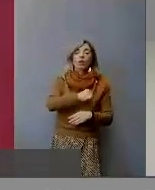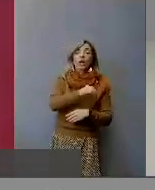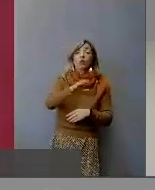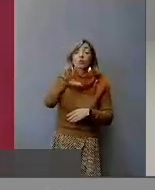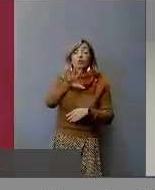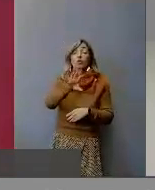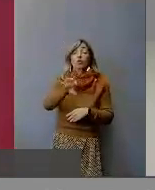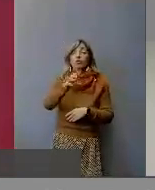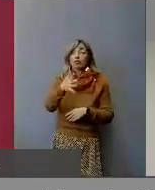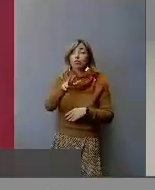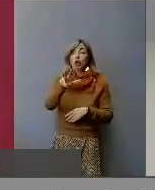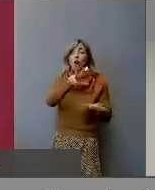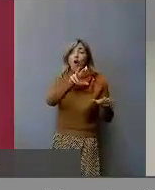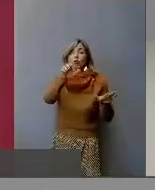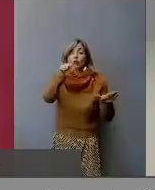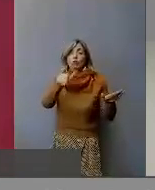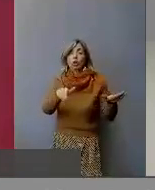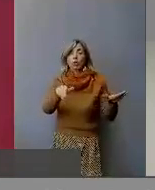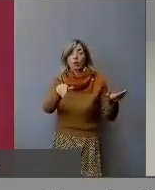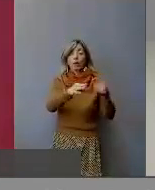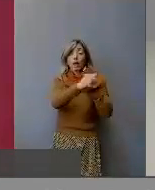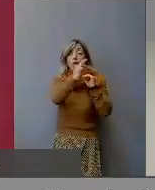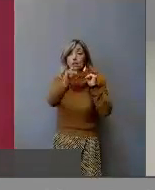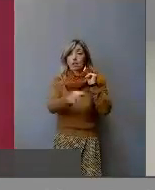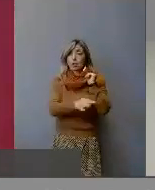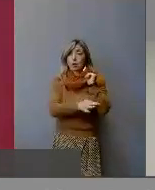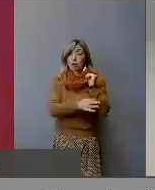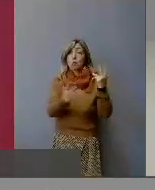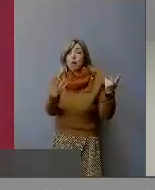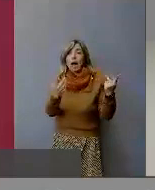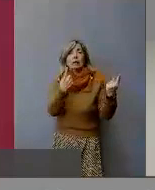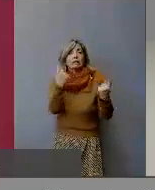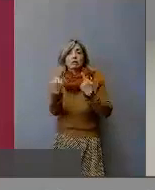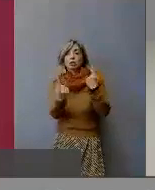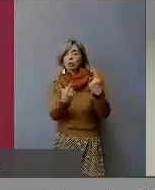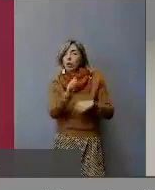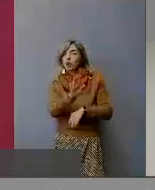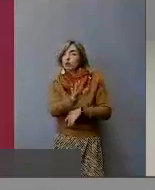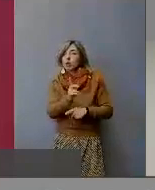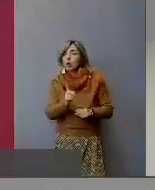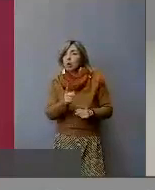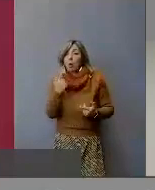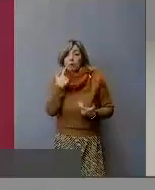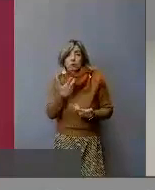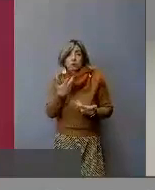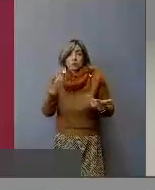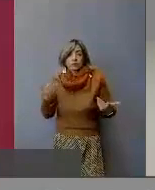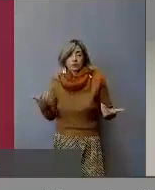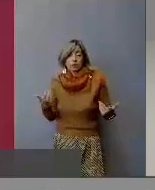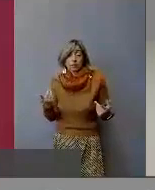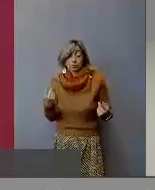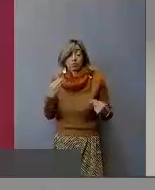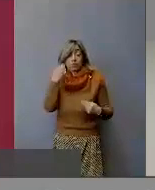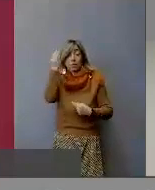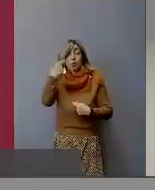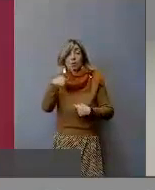dovrebbe essere prioritario questo anche in virtù di quello che è sono stati i finanziamenti proprio